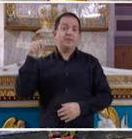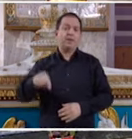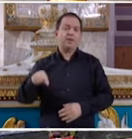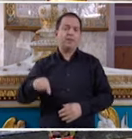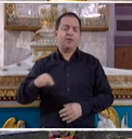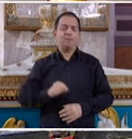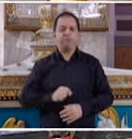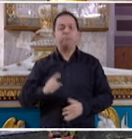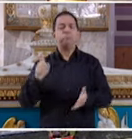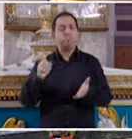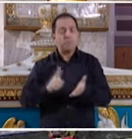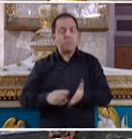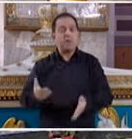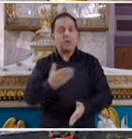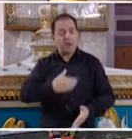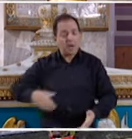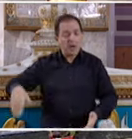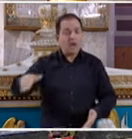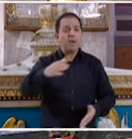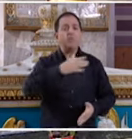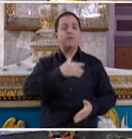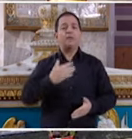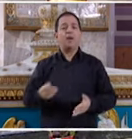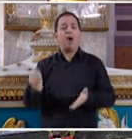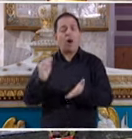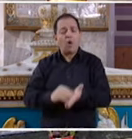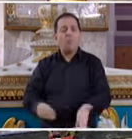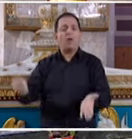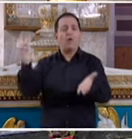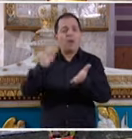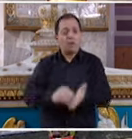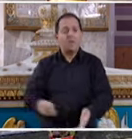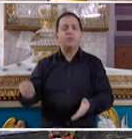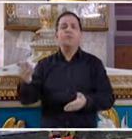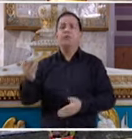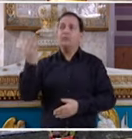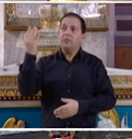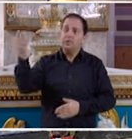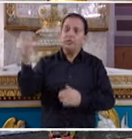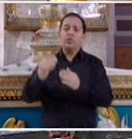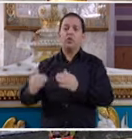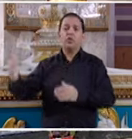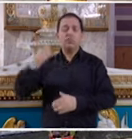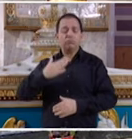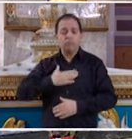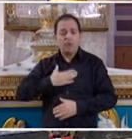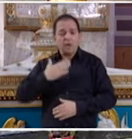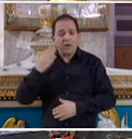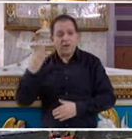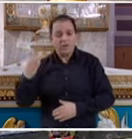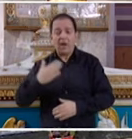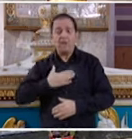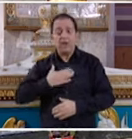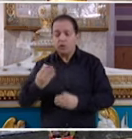αδελφοί μου, να ευχαριστήσομεν έτη και έτη το Κυρίο και να ομιλήσουμε για την ευχαριστία ως